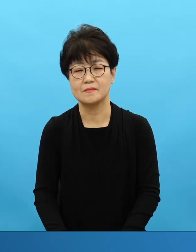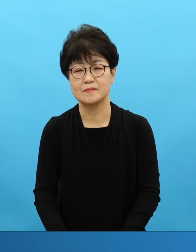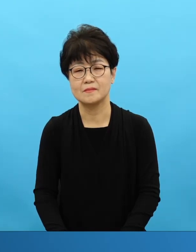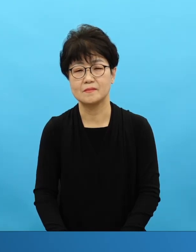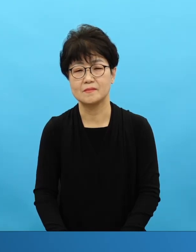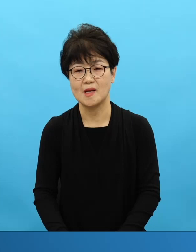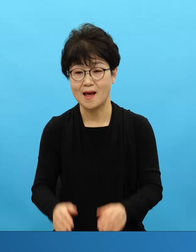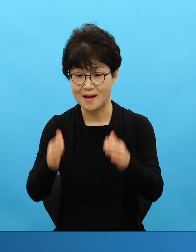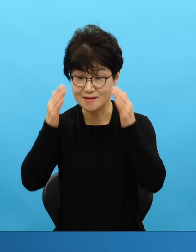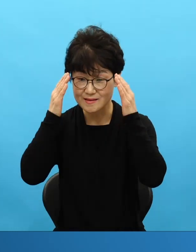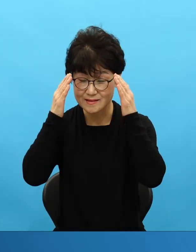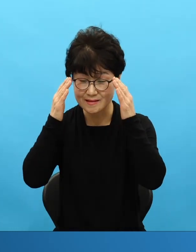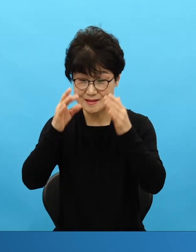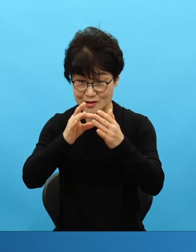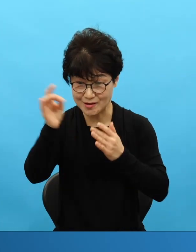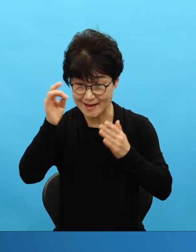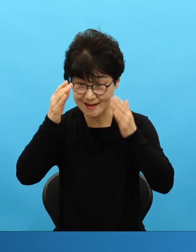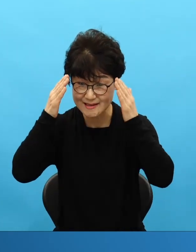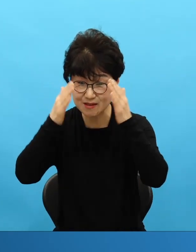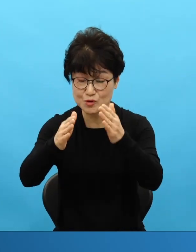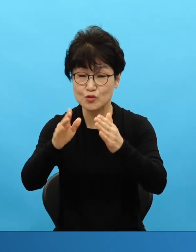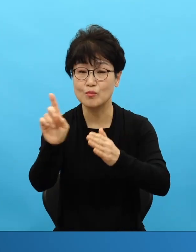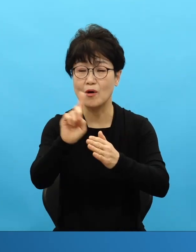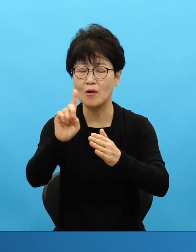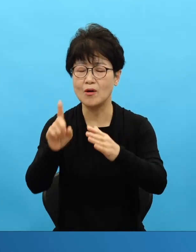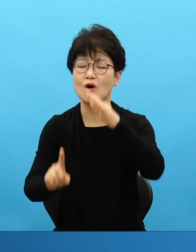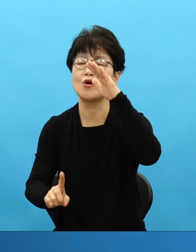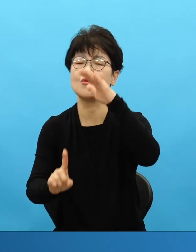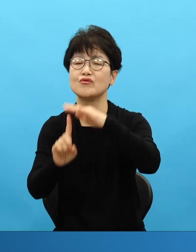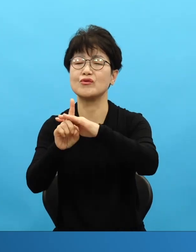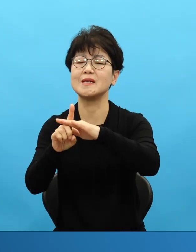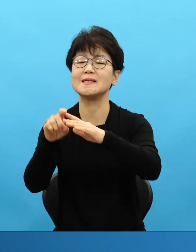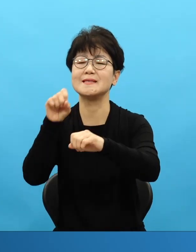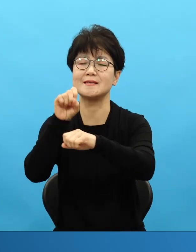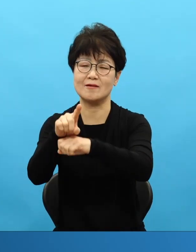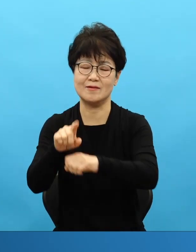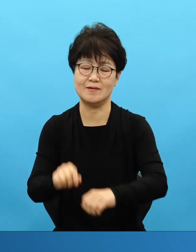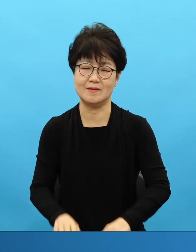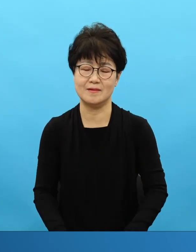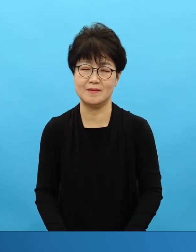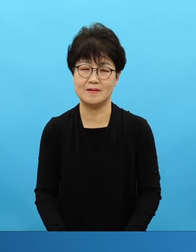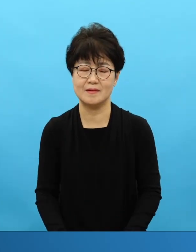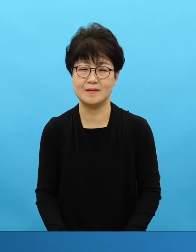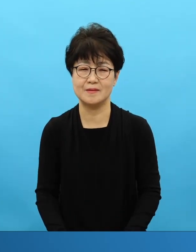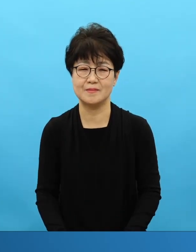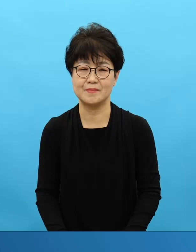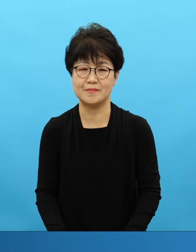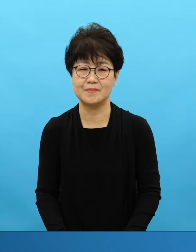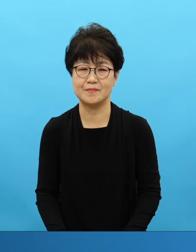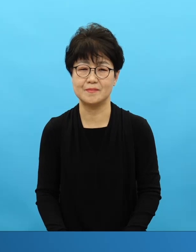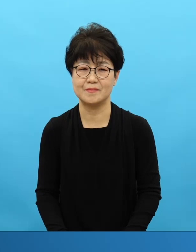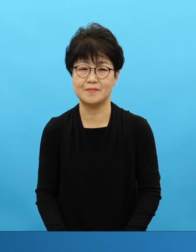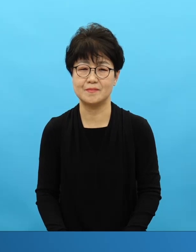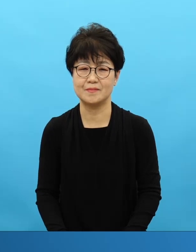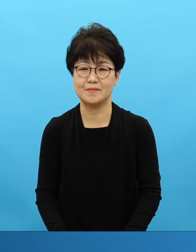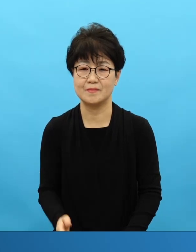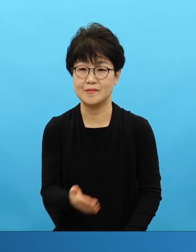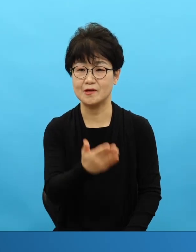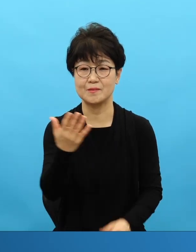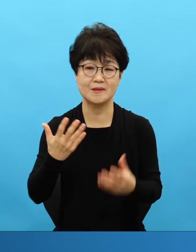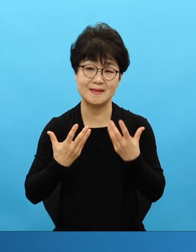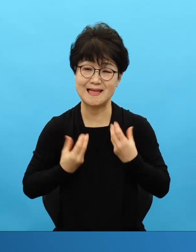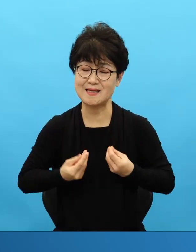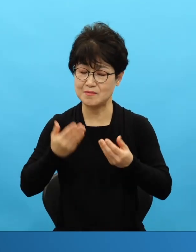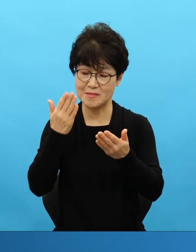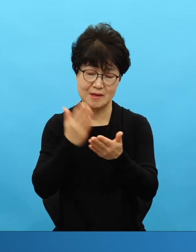유일성이에요. You could read the verses in the text. 이렇게 나옵니다. But this is uniqueness. 여러분 낙심하지 말고 기도 찾아내야 돼요. 여러분 이